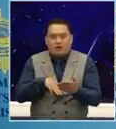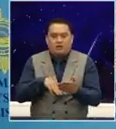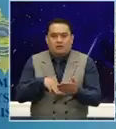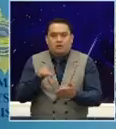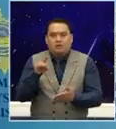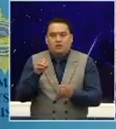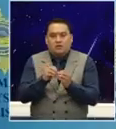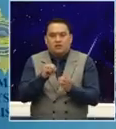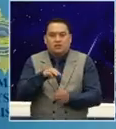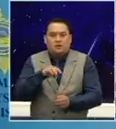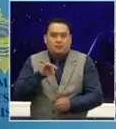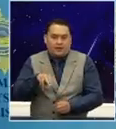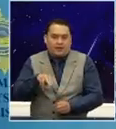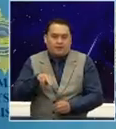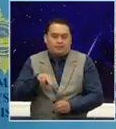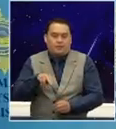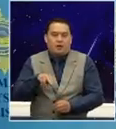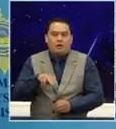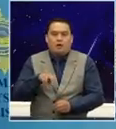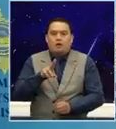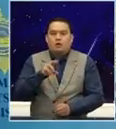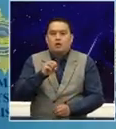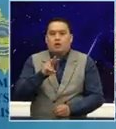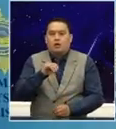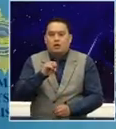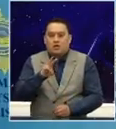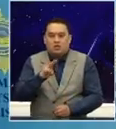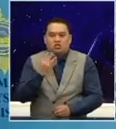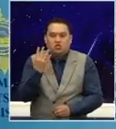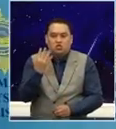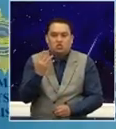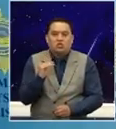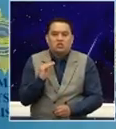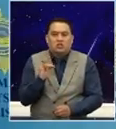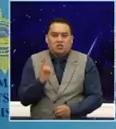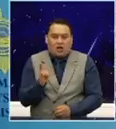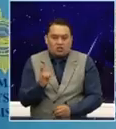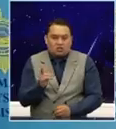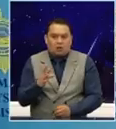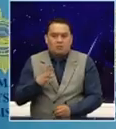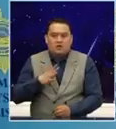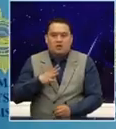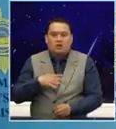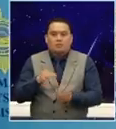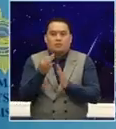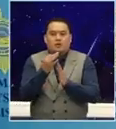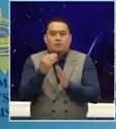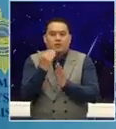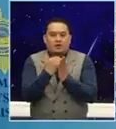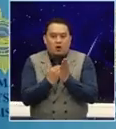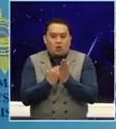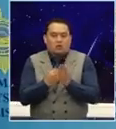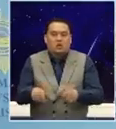в размере 10 МРП. Кроме этого, в Кигенском районе задержаны 4 таксиста, на которых составлены протоколы об